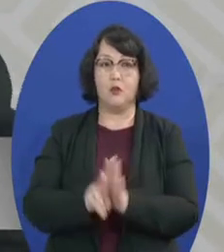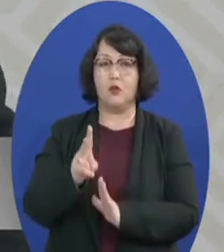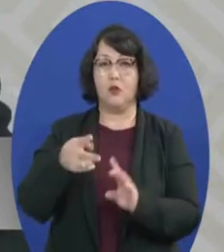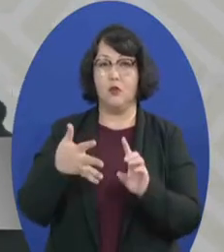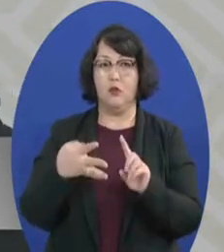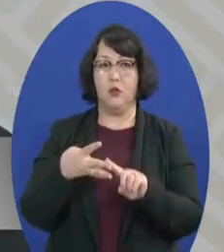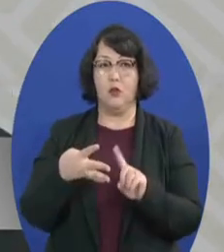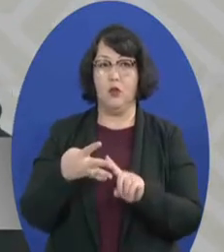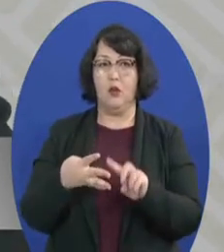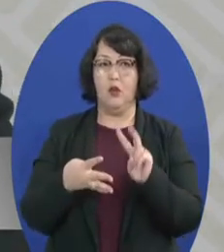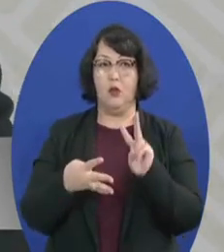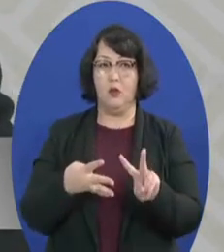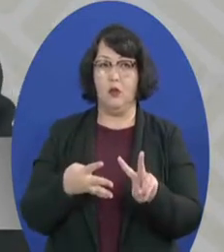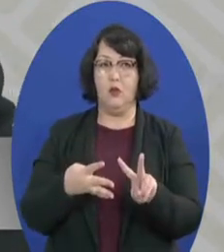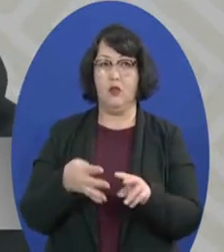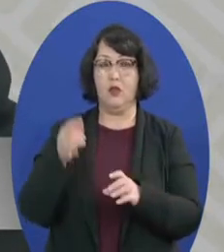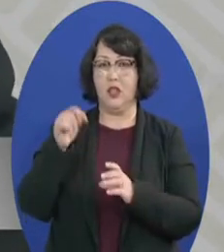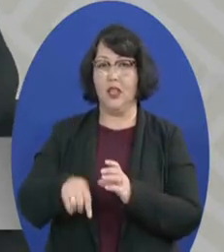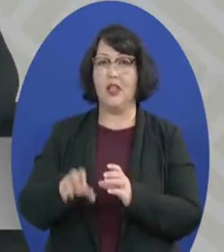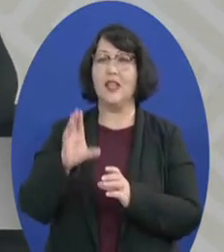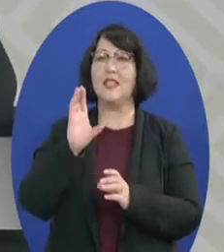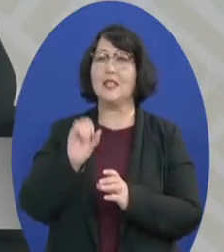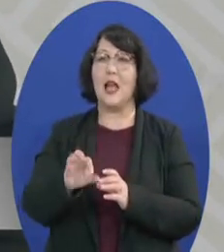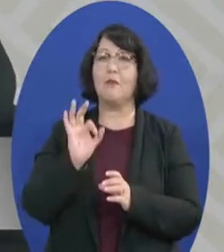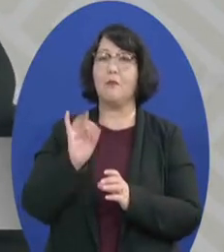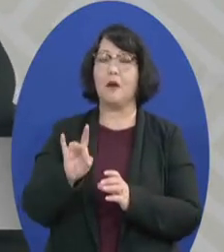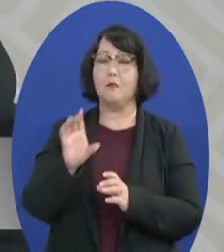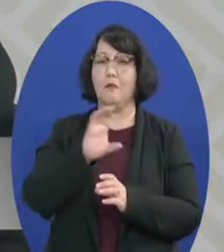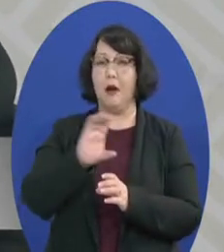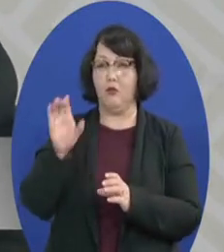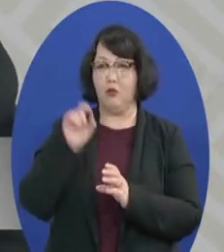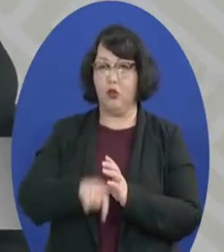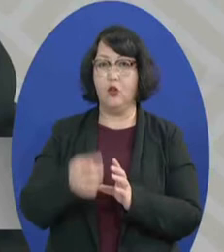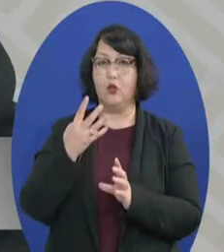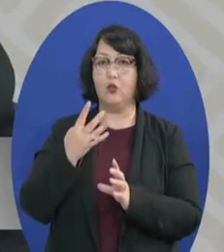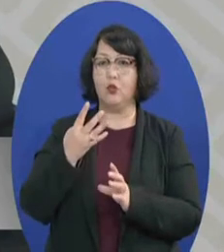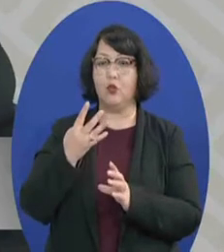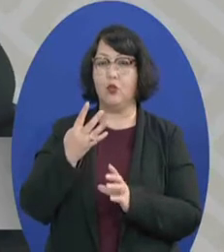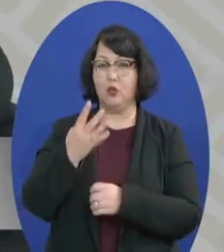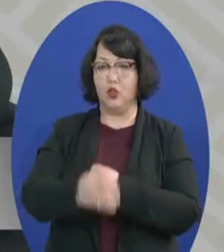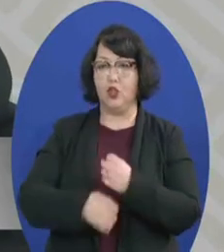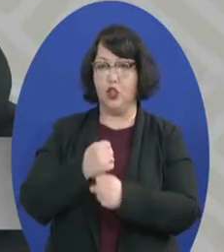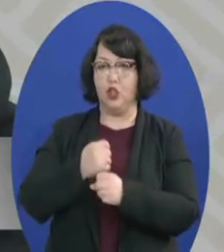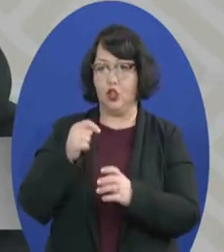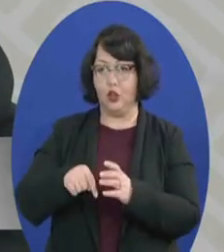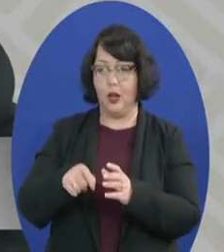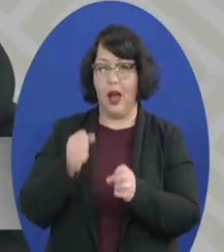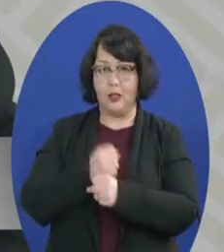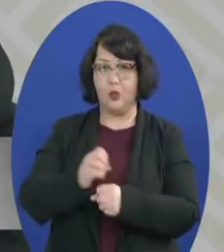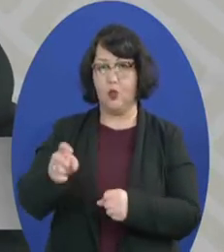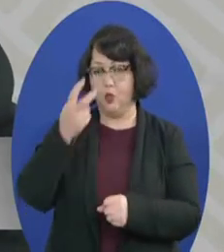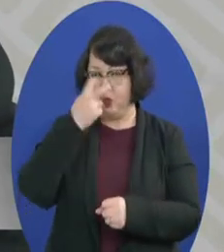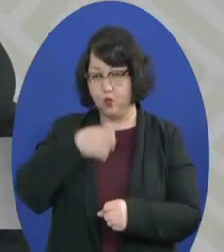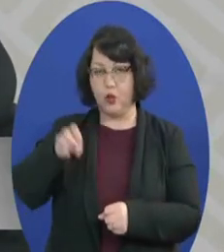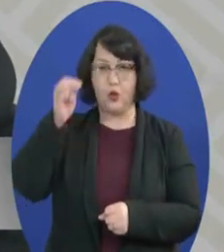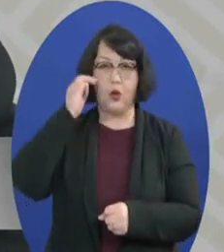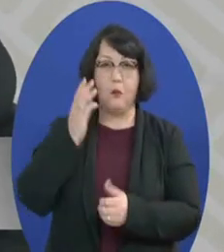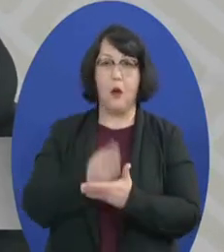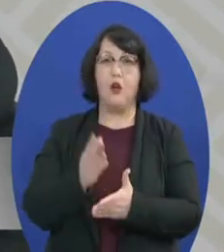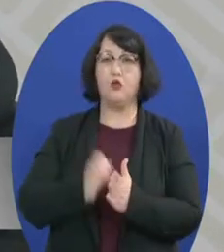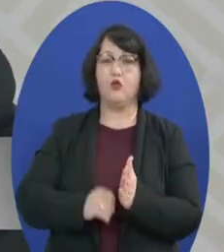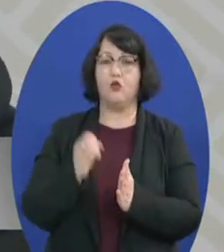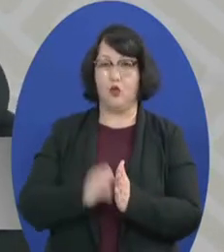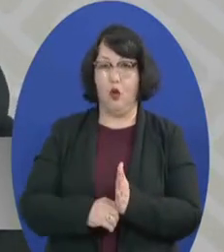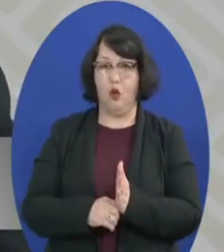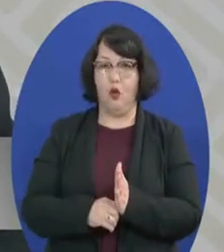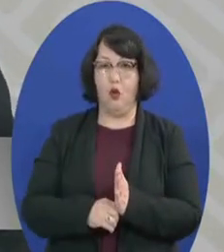За хоёрдугаарт нь энэ тухайн салбартаа 4-өөс доош хүжил ажилласан юм туршлагатай байх. Энэ заалтыг оруулж 4-өөс доош хүжил ажилласан. Энэ